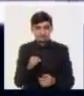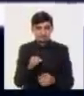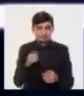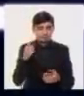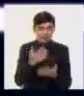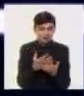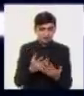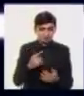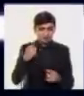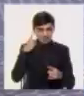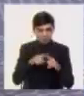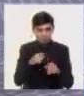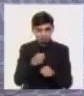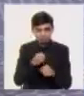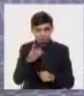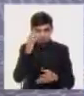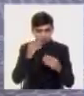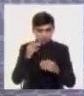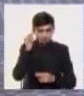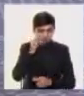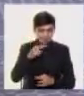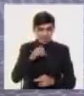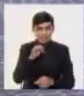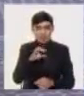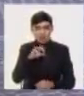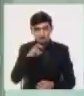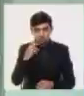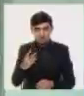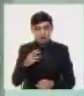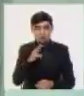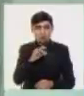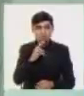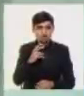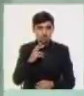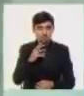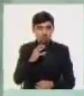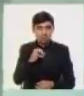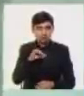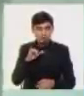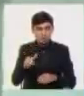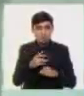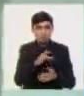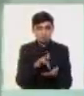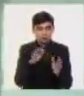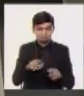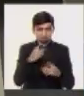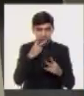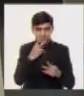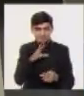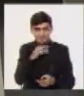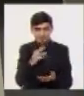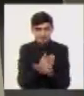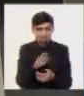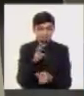современные технологии. Уникальный дворец «Болашак» придает городу Кокшетау особенный величественный вид. Здание одновременно